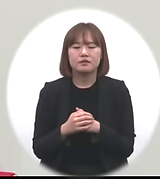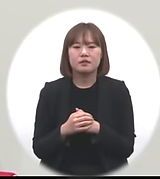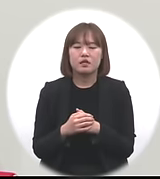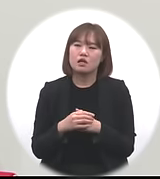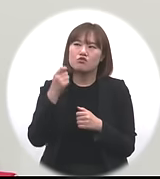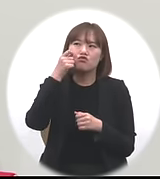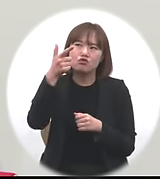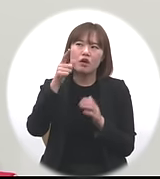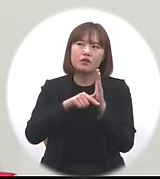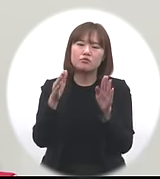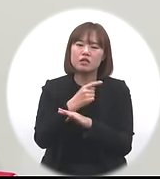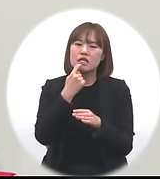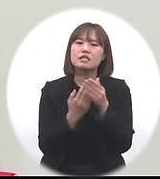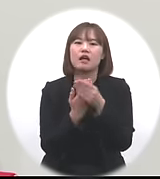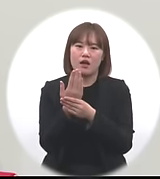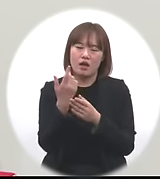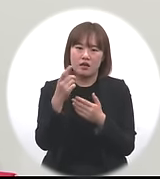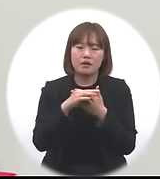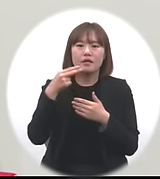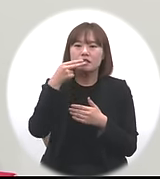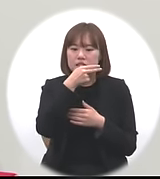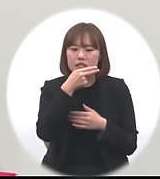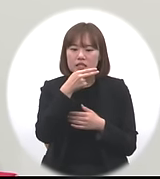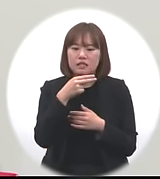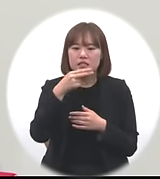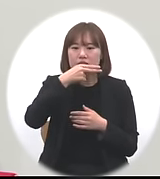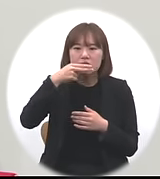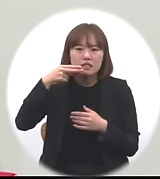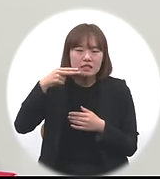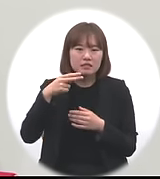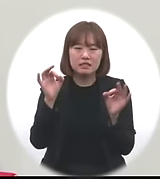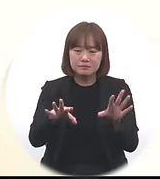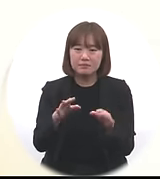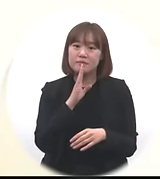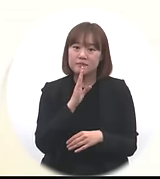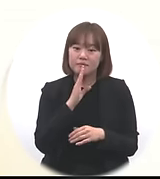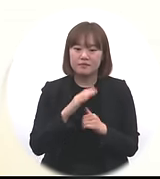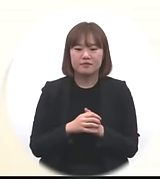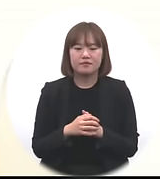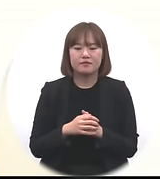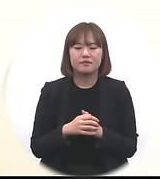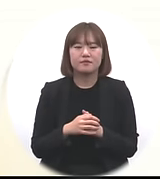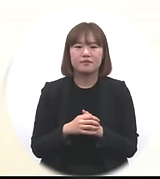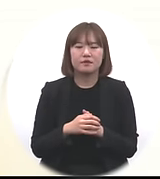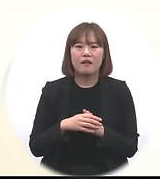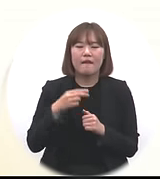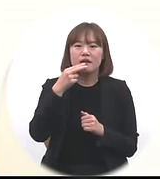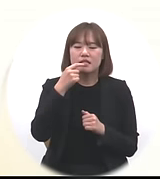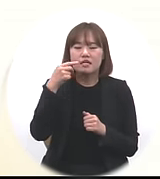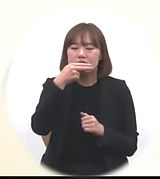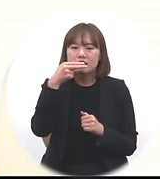한 6개월쯤 되면 나옵니다. 그럼 칫솔 가지고 애 입에다가 끝이에요. 뭐죠? 이상한 털뭉치가 내